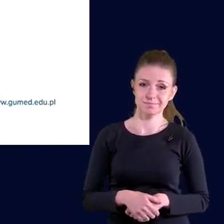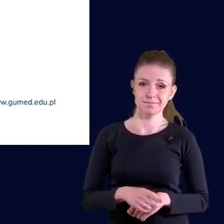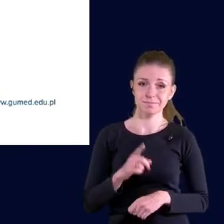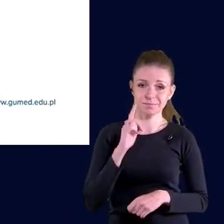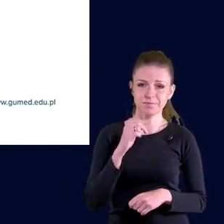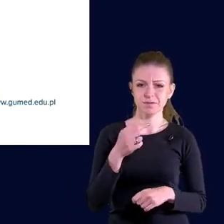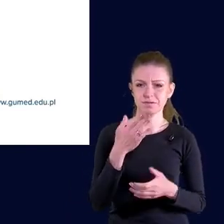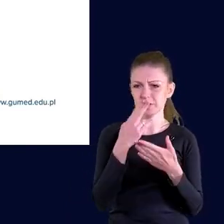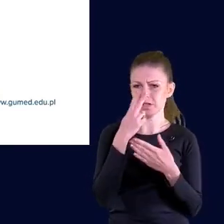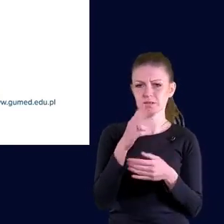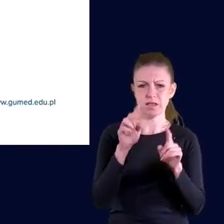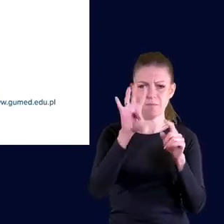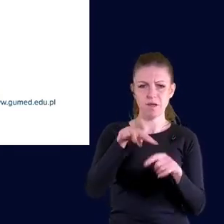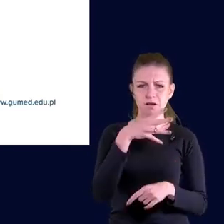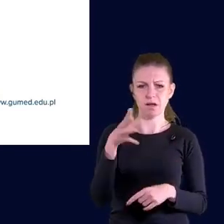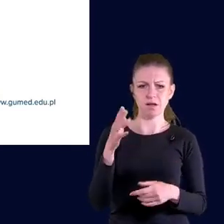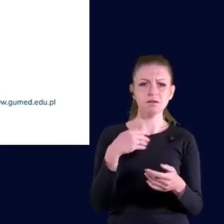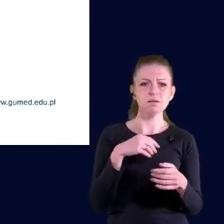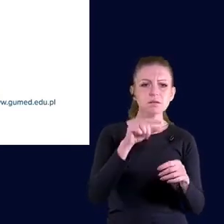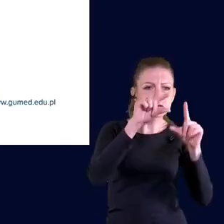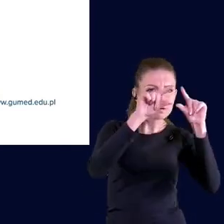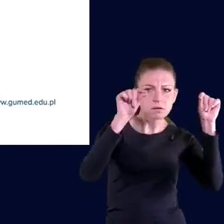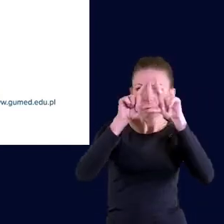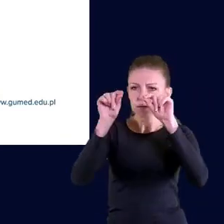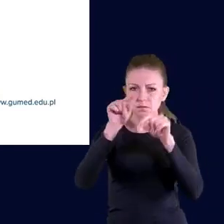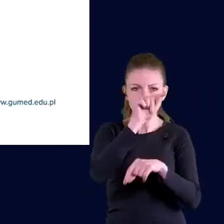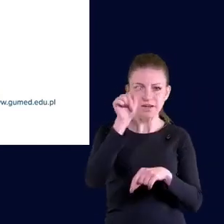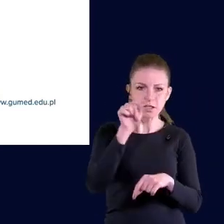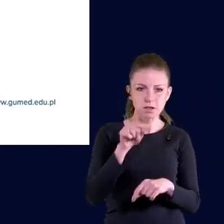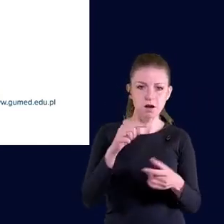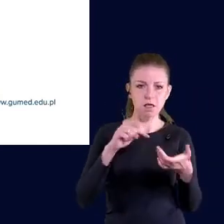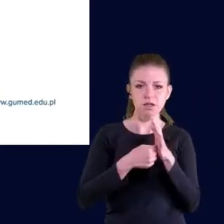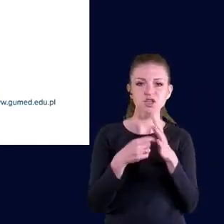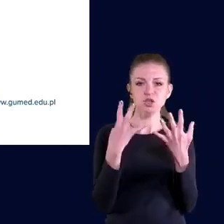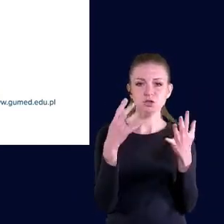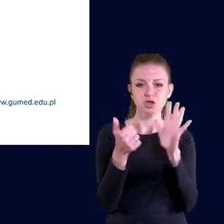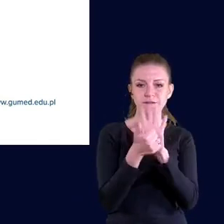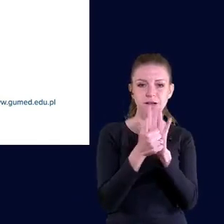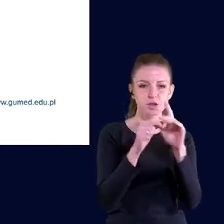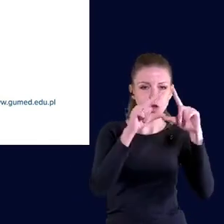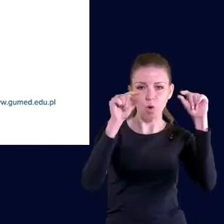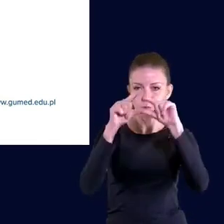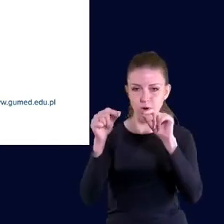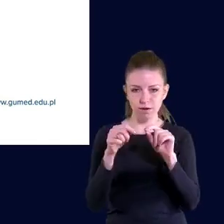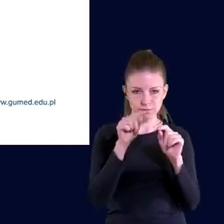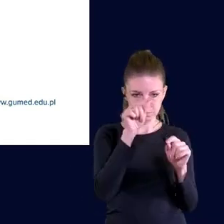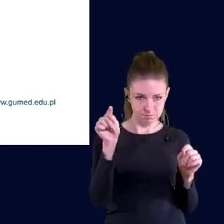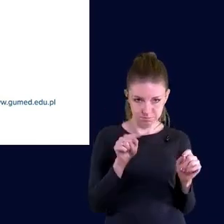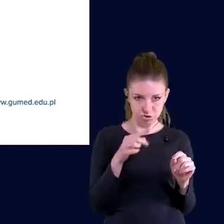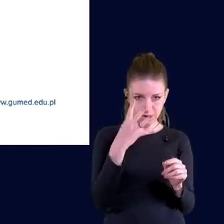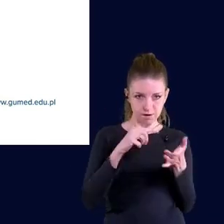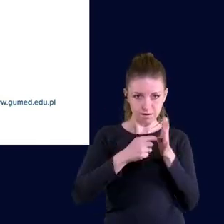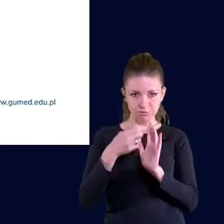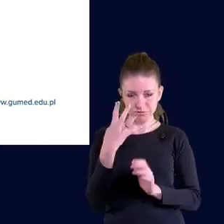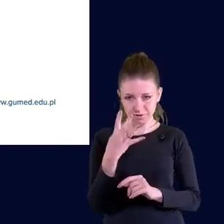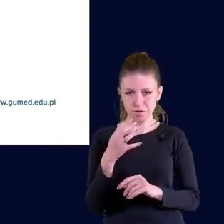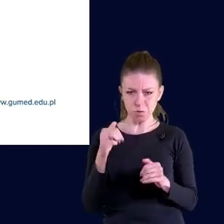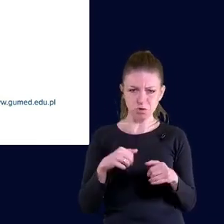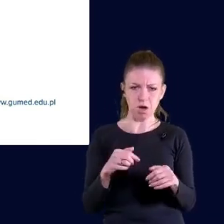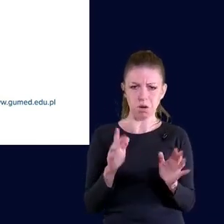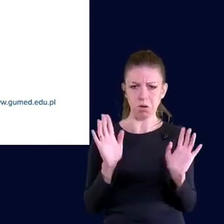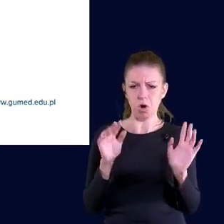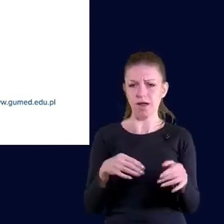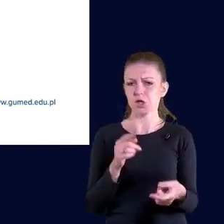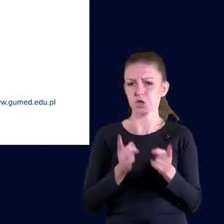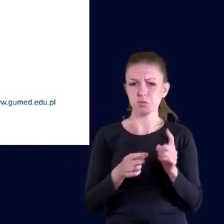nie jest to zbyt trudne zadanie wykonać w rozsądnym czasie